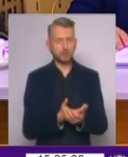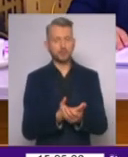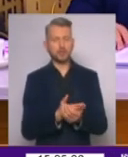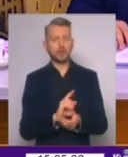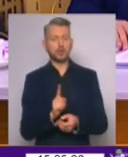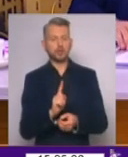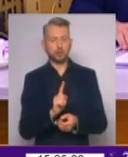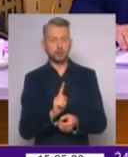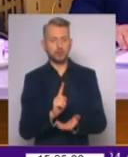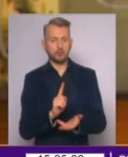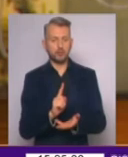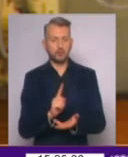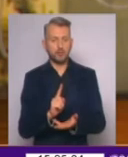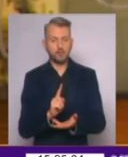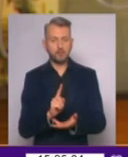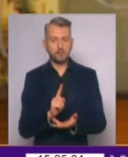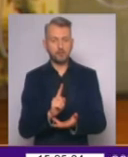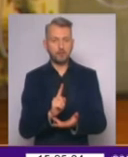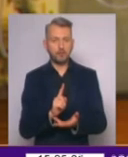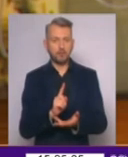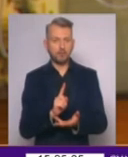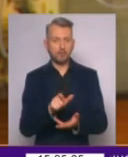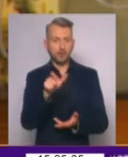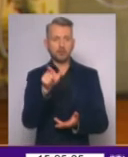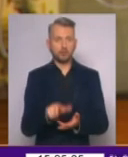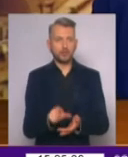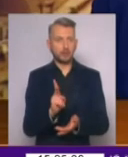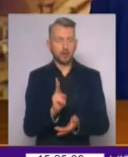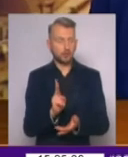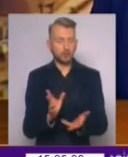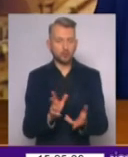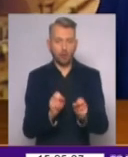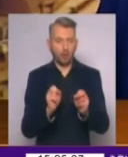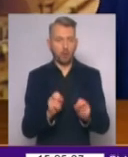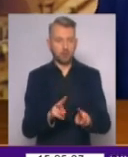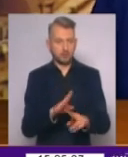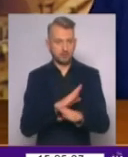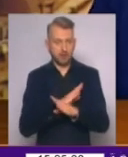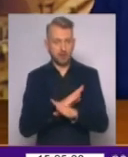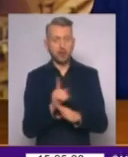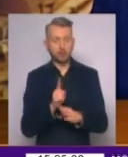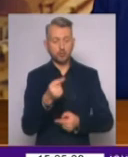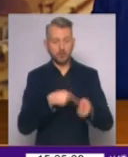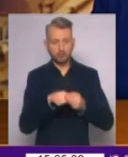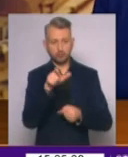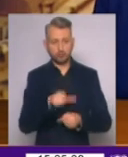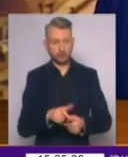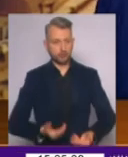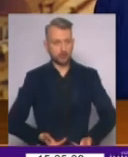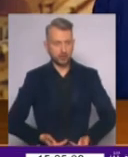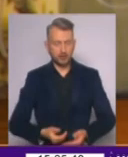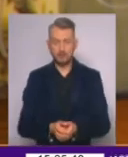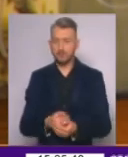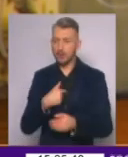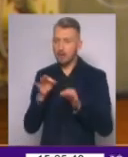щоб як людина вже одною ногою, так би мовити, стоїть вже на тому світі, щоб її вернути назад в цей ще світ. Угу. Тобто, правильно розумію,